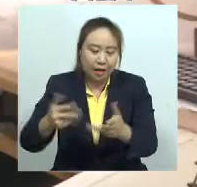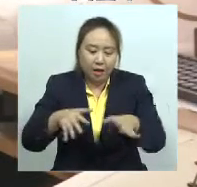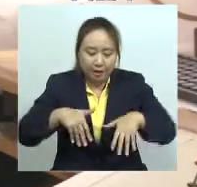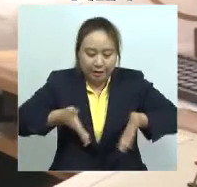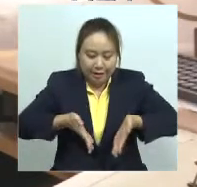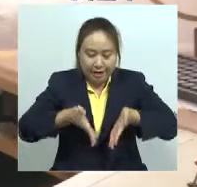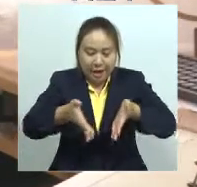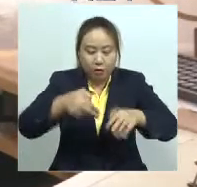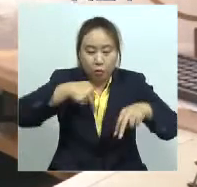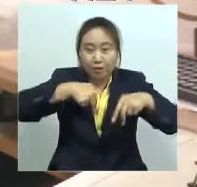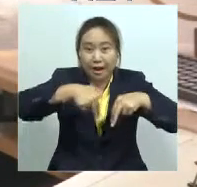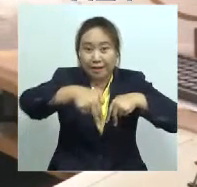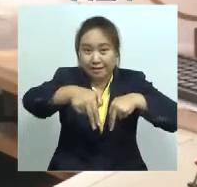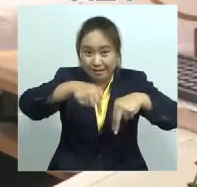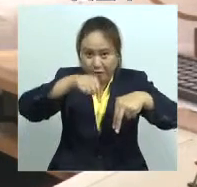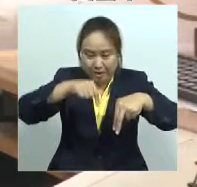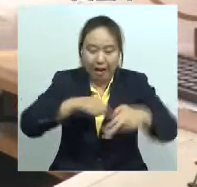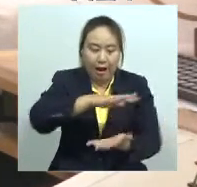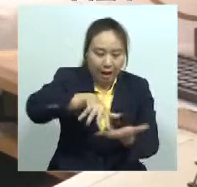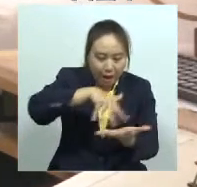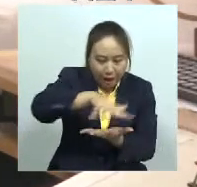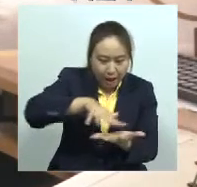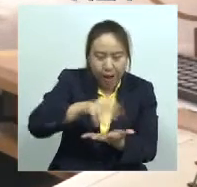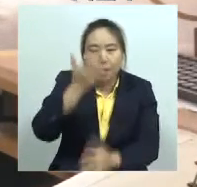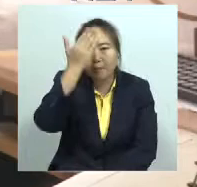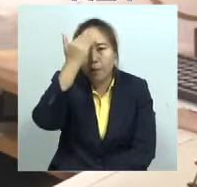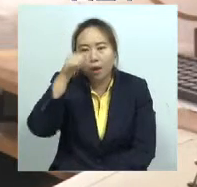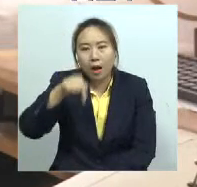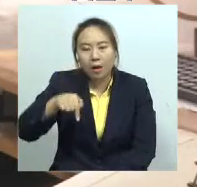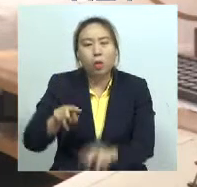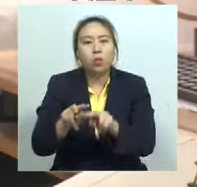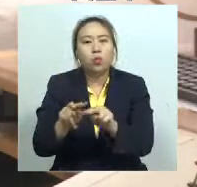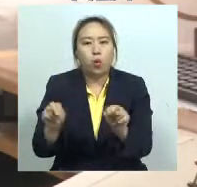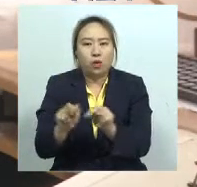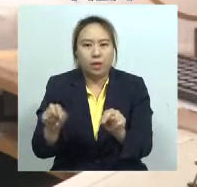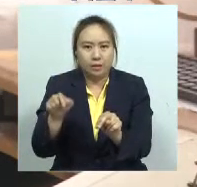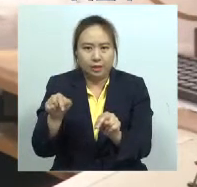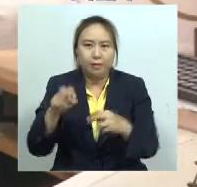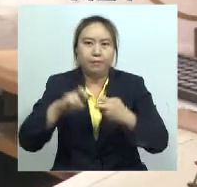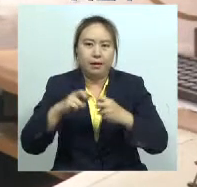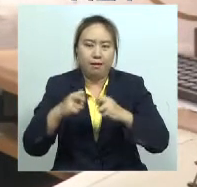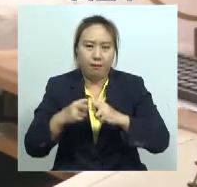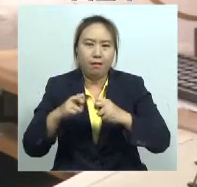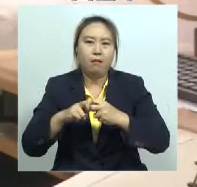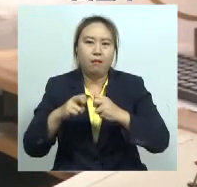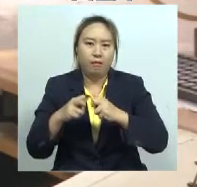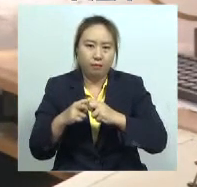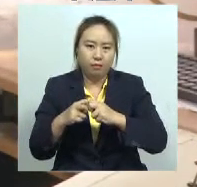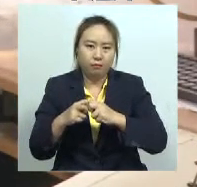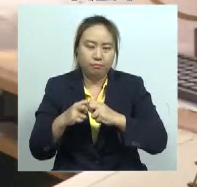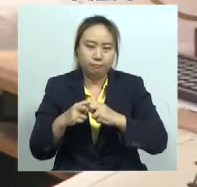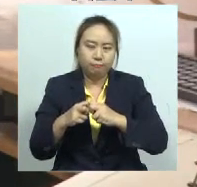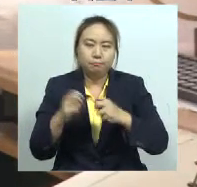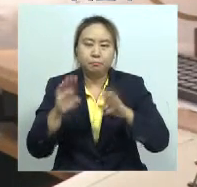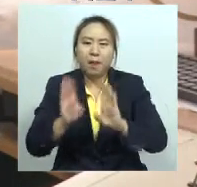าทนะครับเนื่องจากว่าสภาพของพื้นที่ของจังหวัดนนทบุรีเราประสบปัญหา2